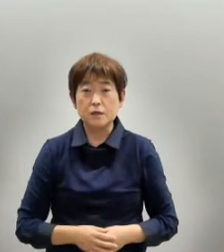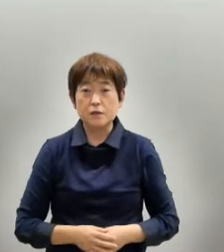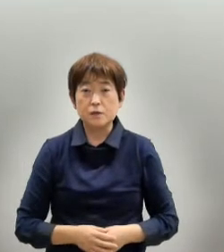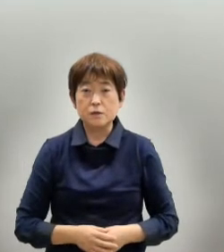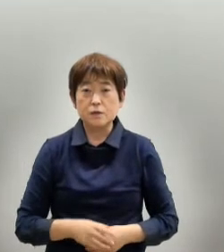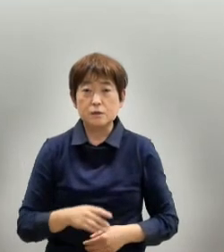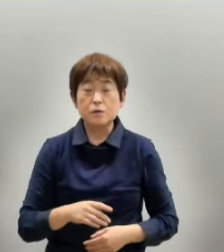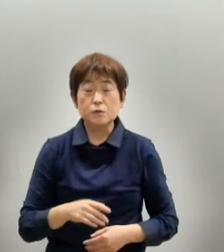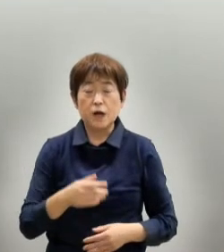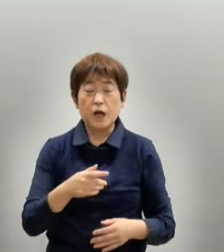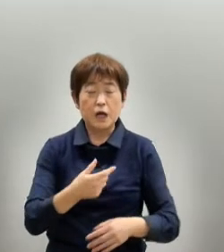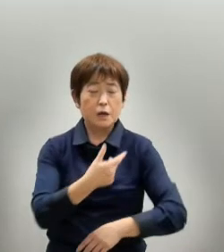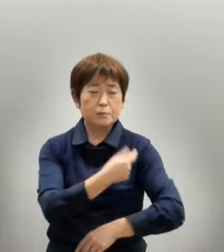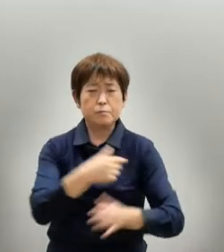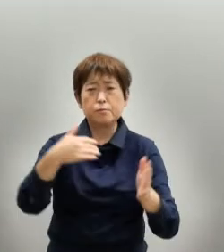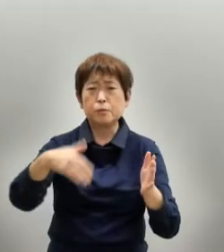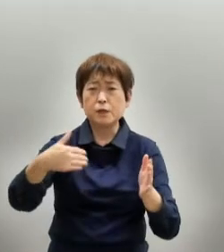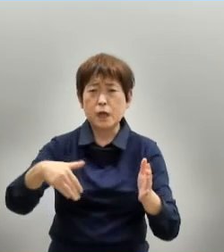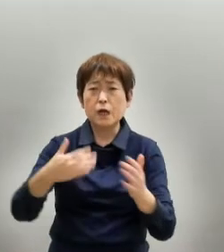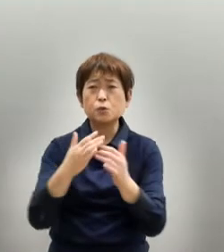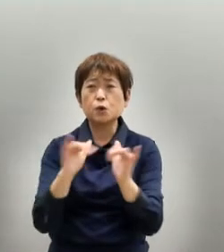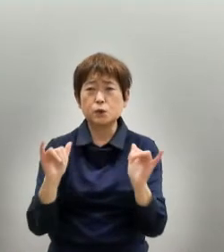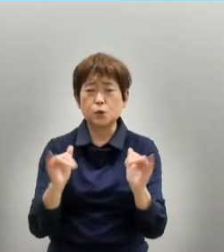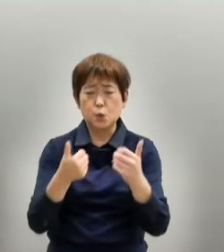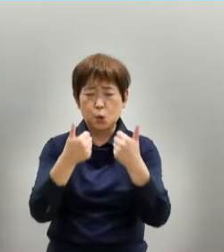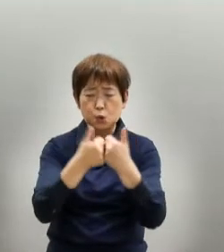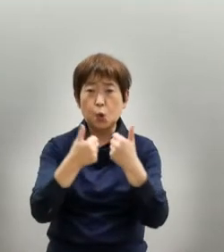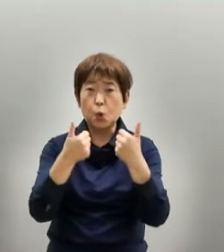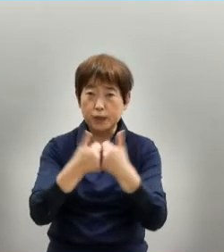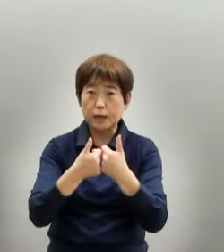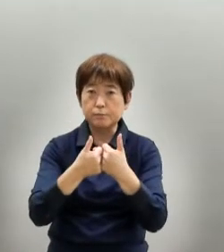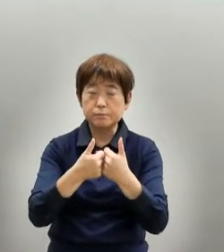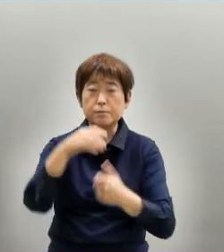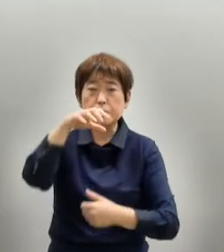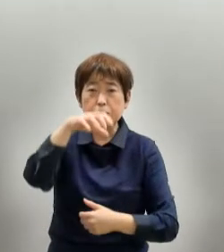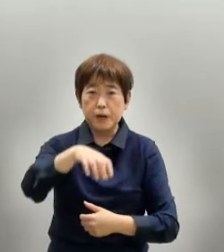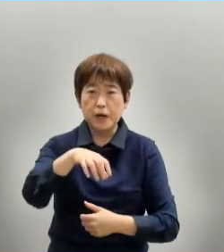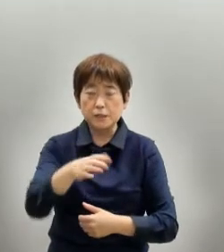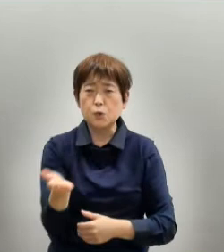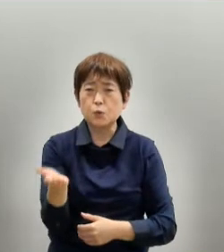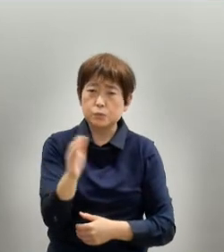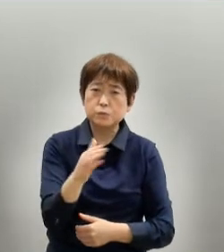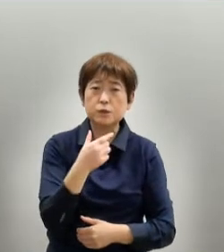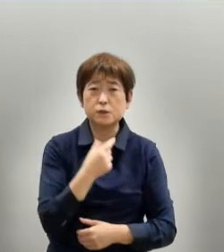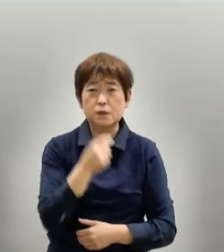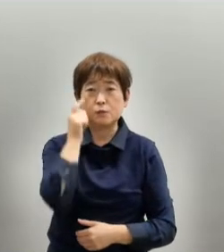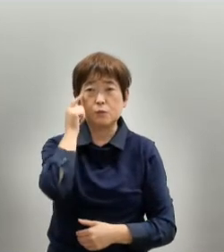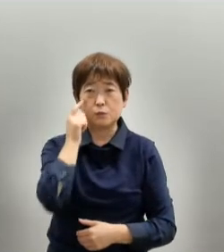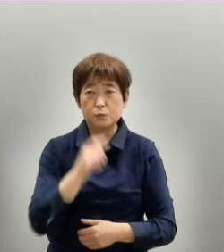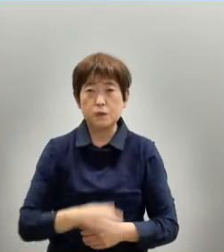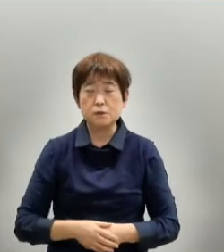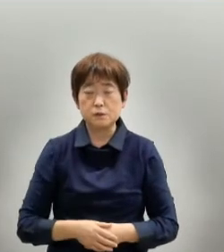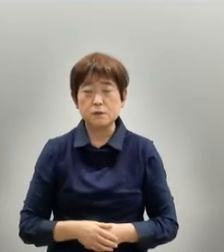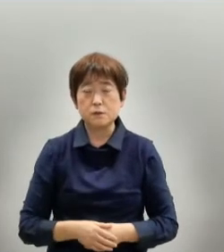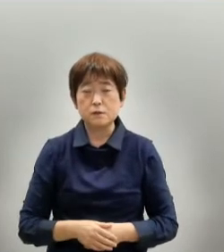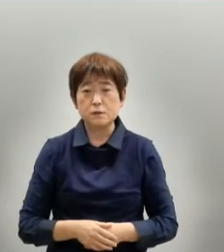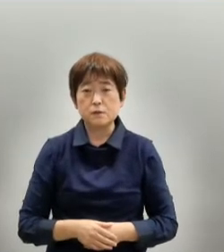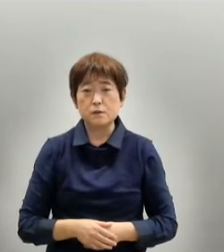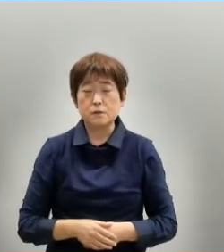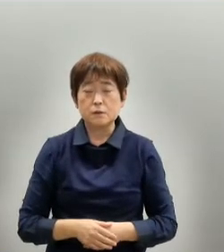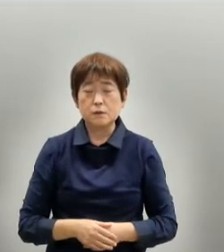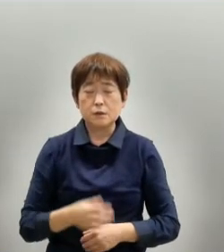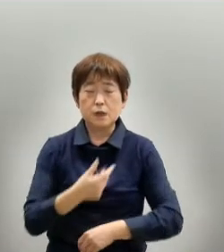特にですね、未接種者を対象とした相談窓口を設置したいと思います。で、特にです